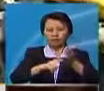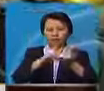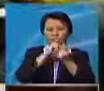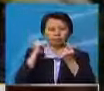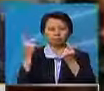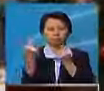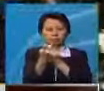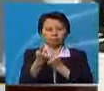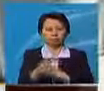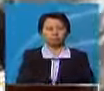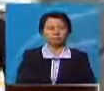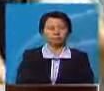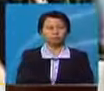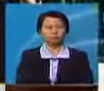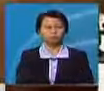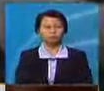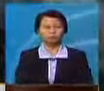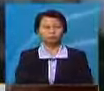keadaan.